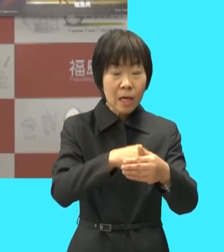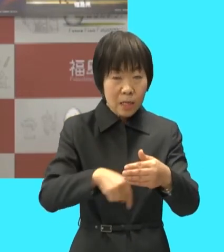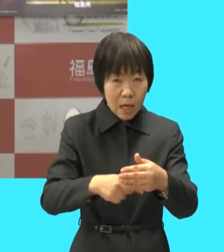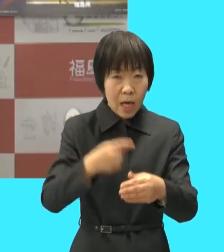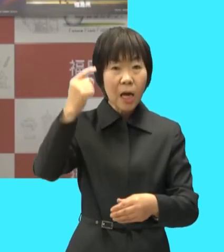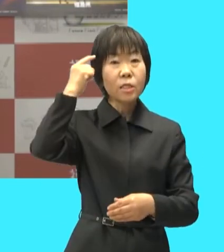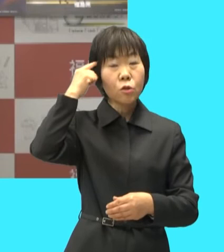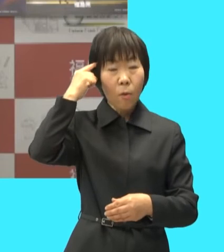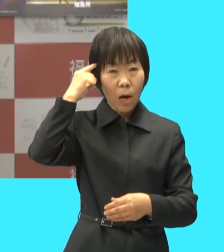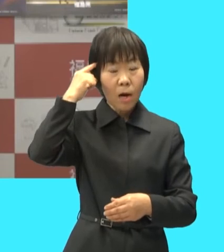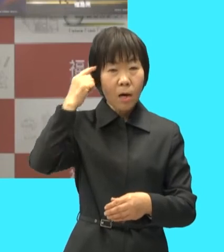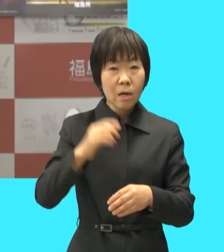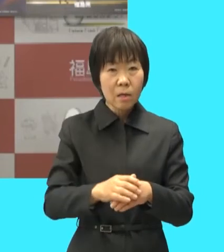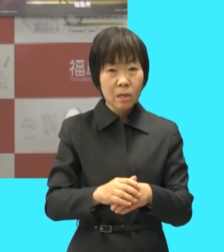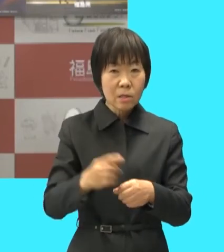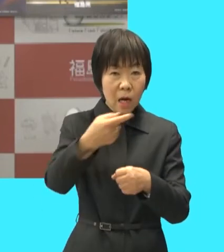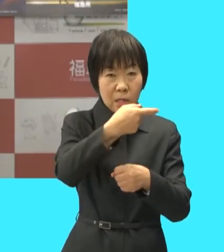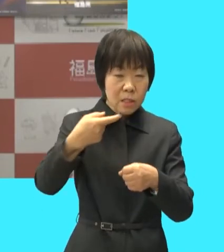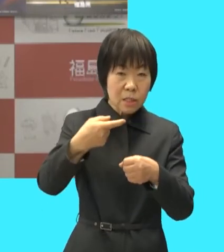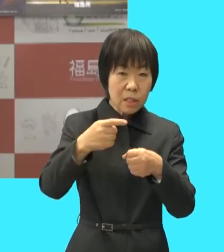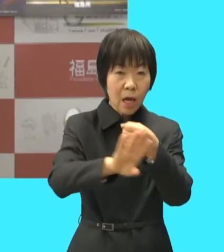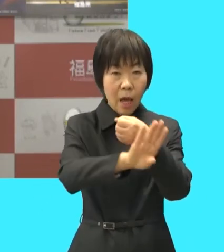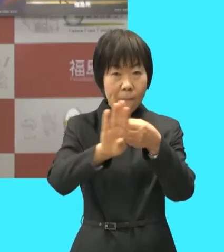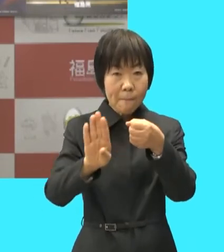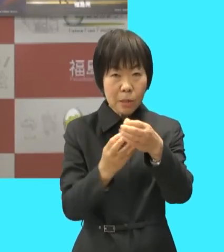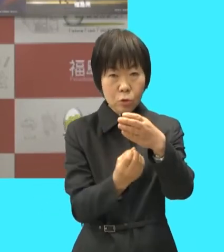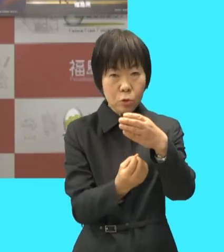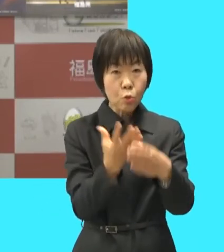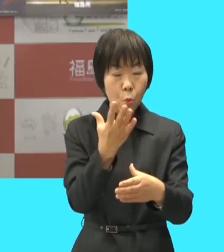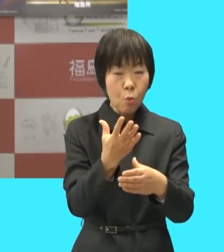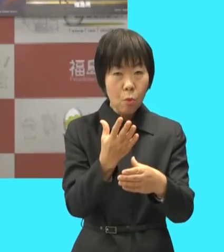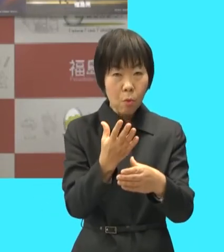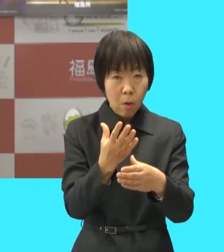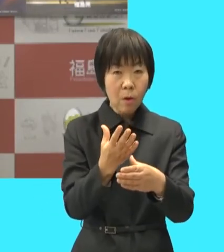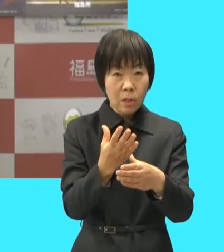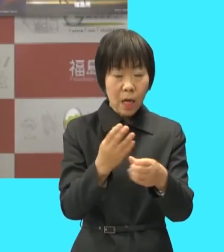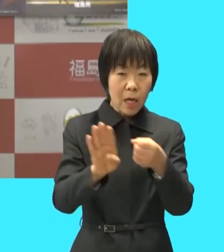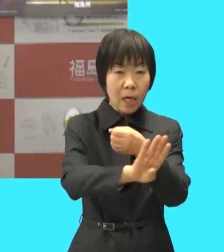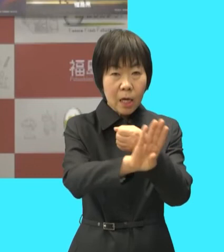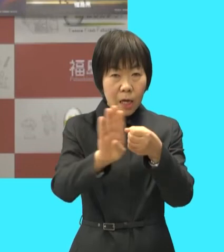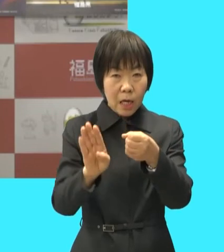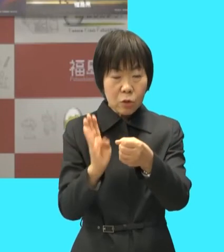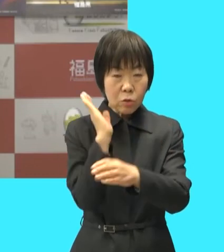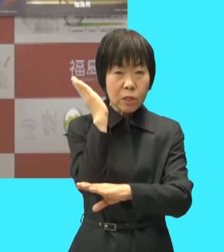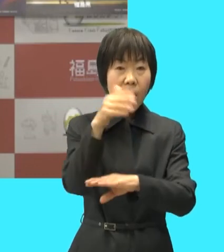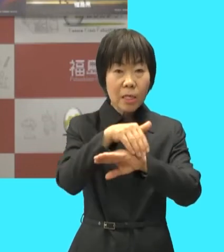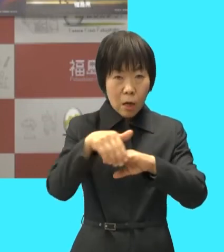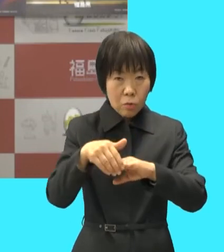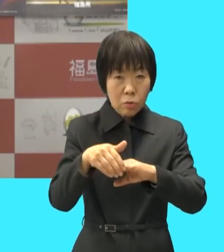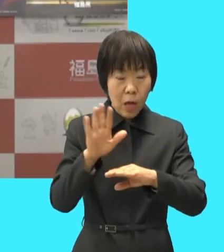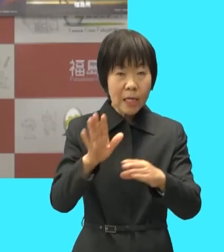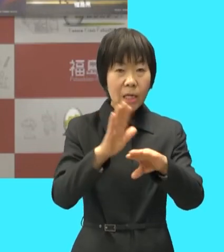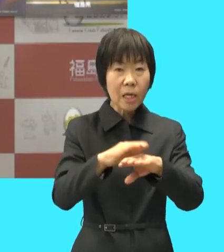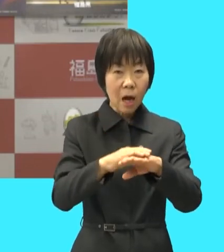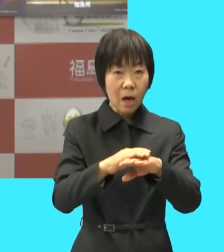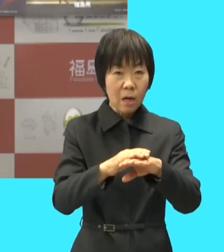に感じるのは、第一原発の事故あるいは原子力政策のあり方について県民の皆